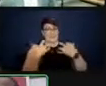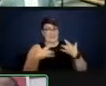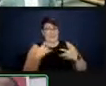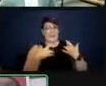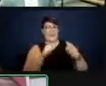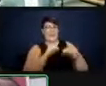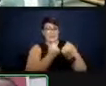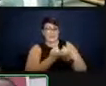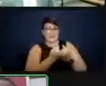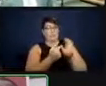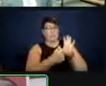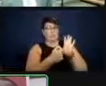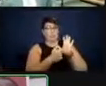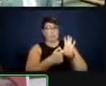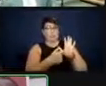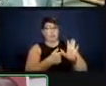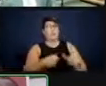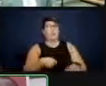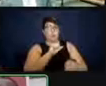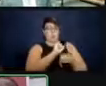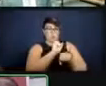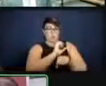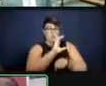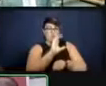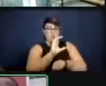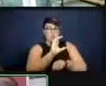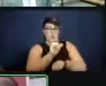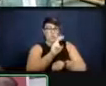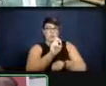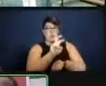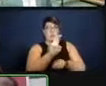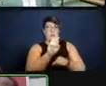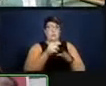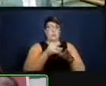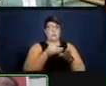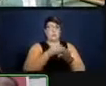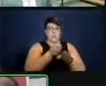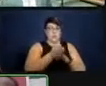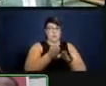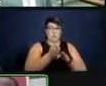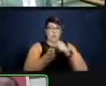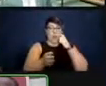kwa njia pepe. Kwa kweli nimefurahi sana. Asante sana.